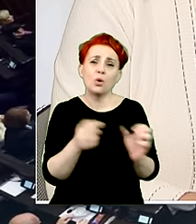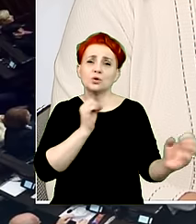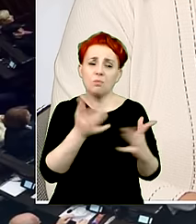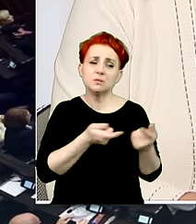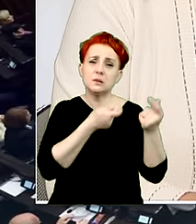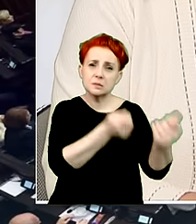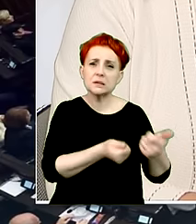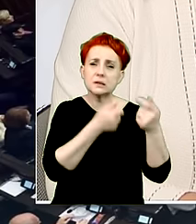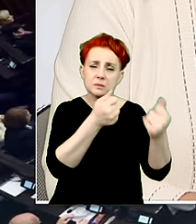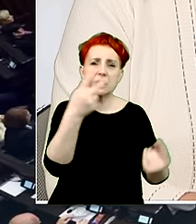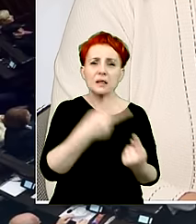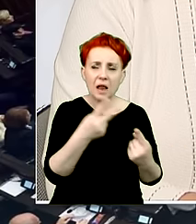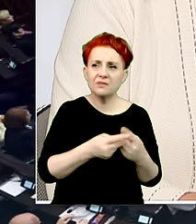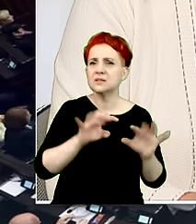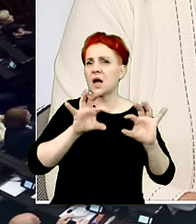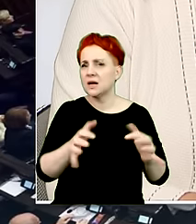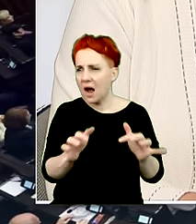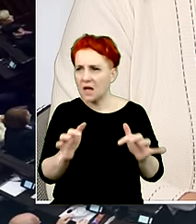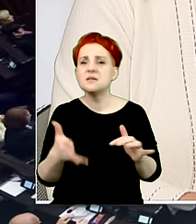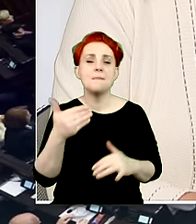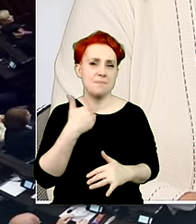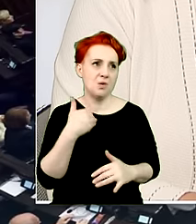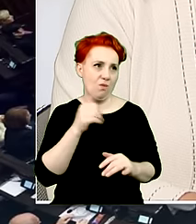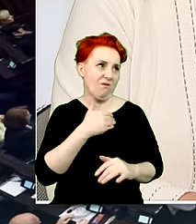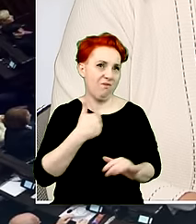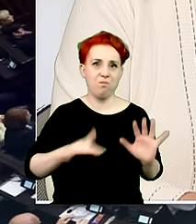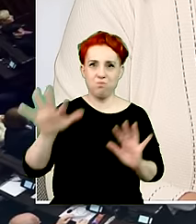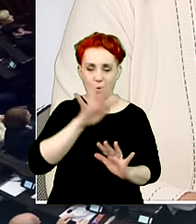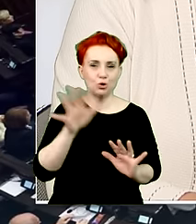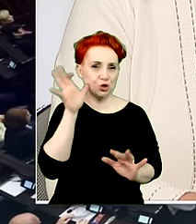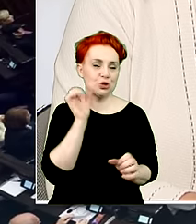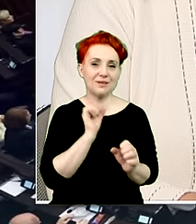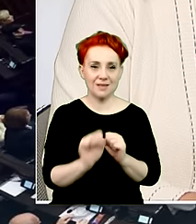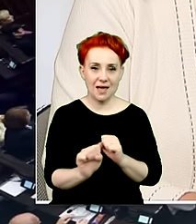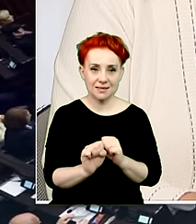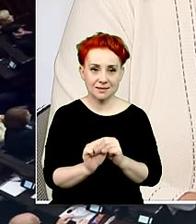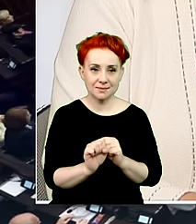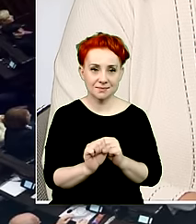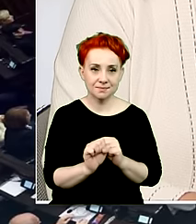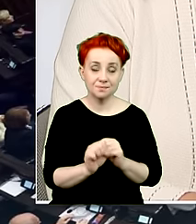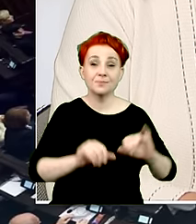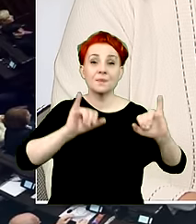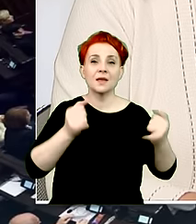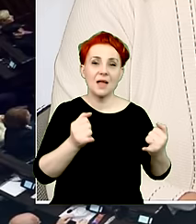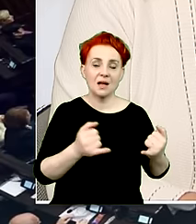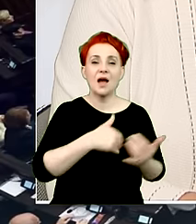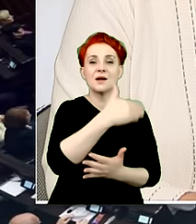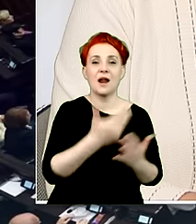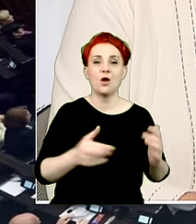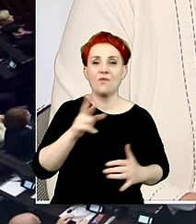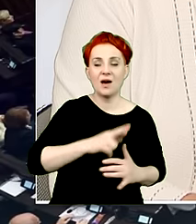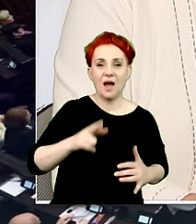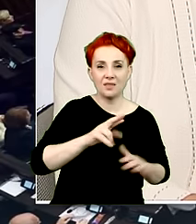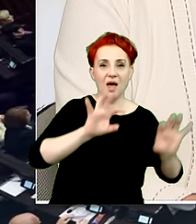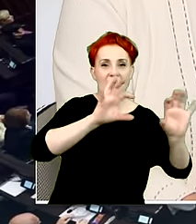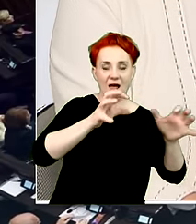telewizji publicznej i radia publicznego w Polsce istnieje. No i w momencie, kiedy Krajowa Rada Radiofonii i